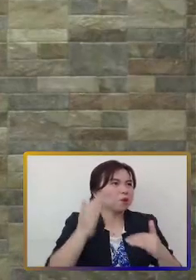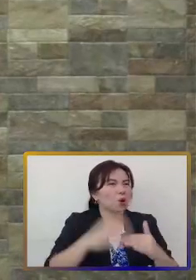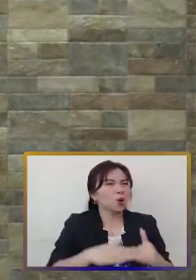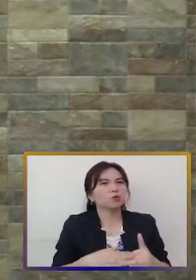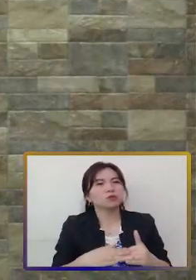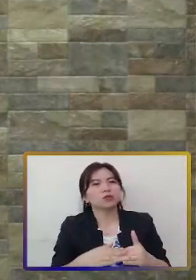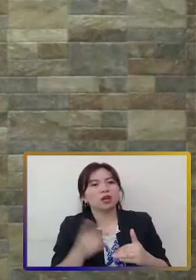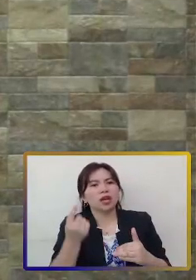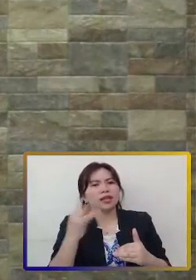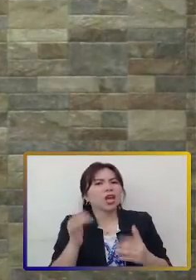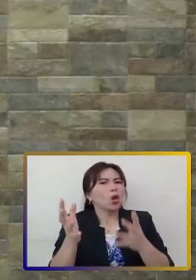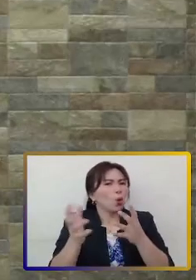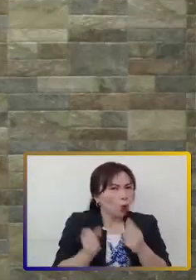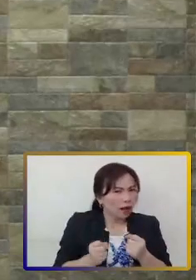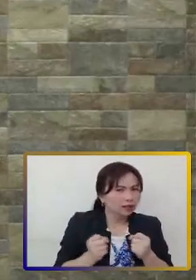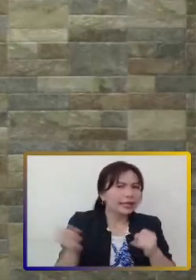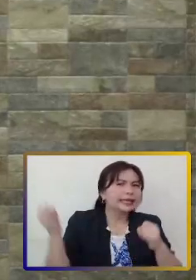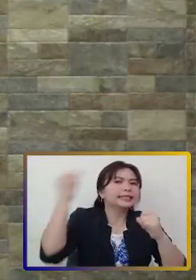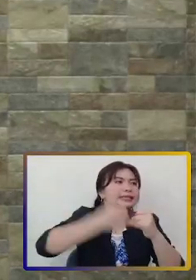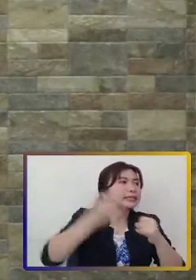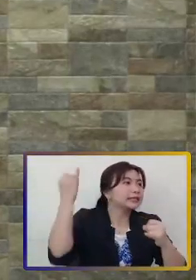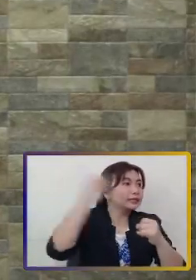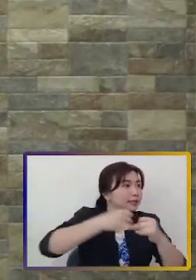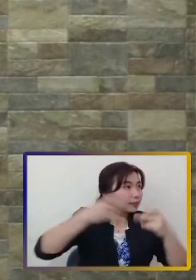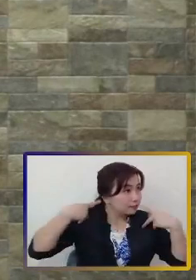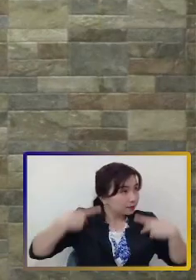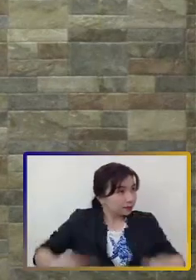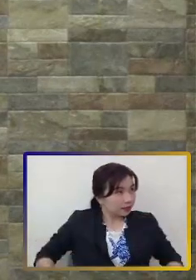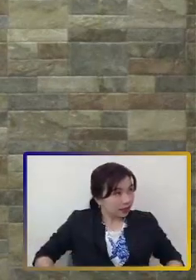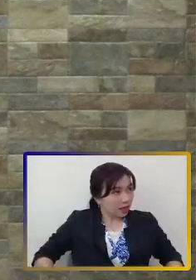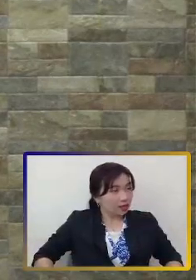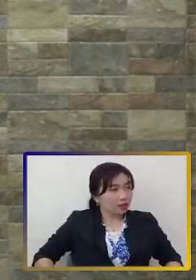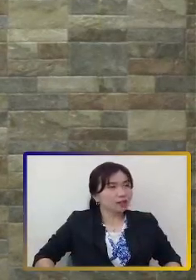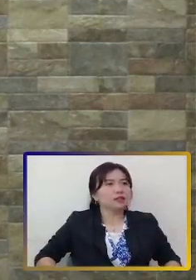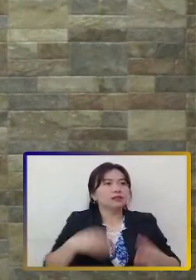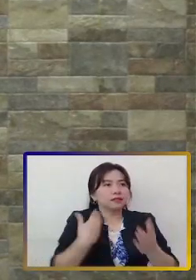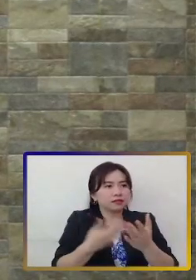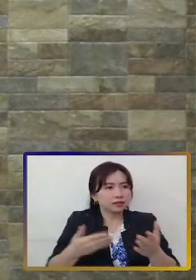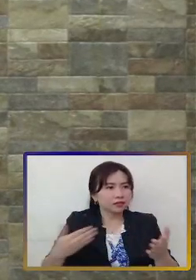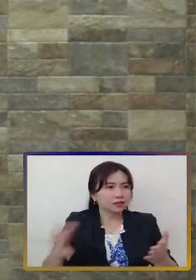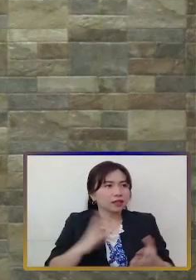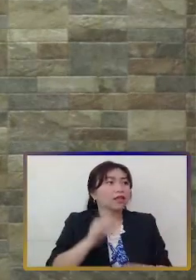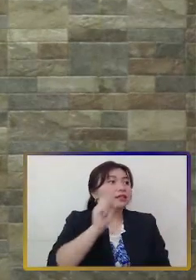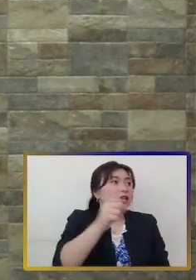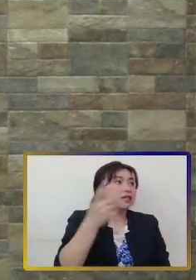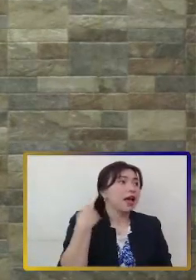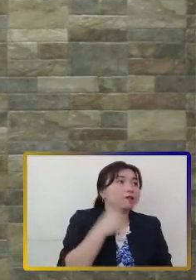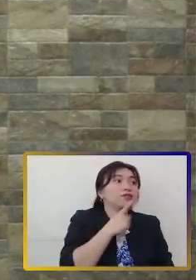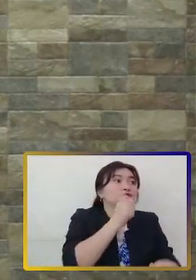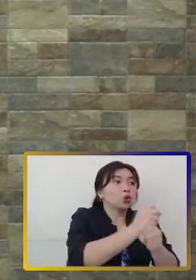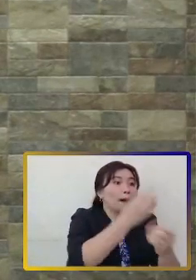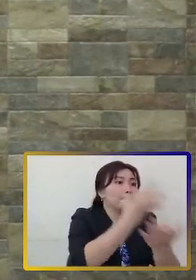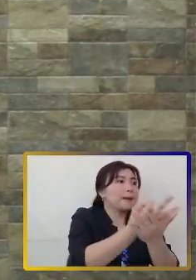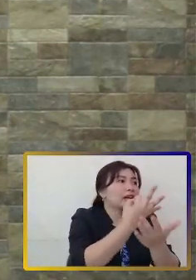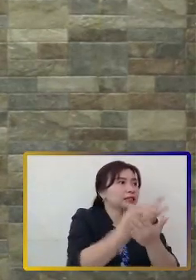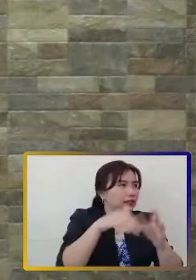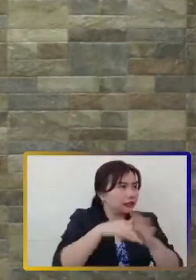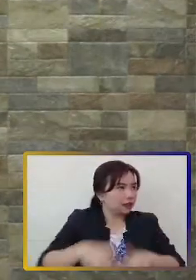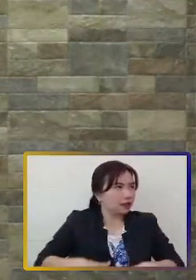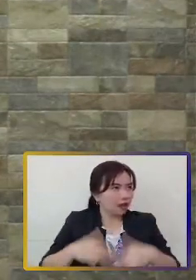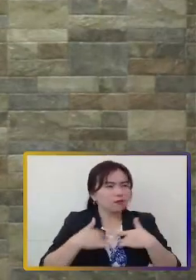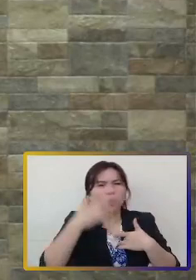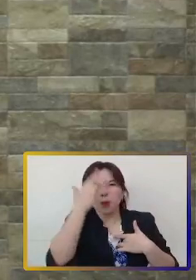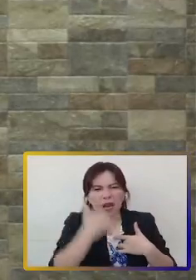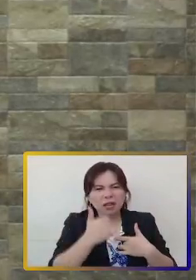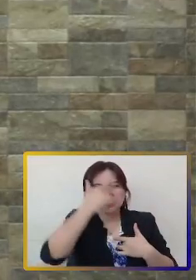want to increase their physical ability they want to have that financial stability why Because they thought that as